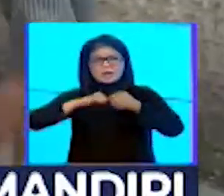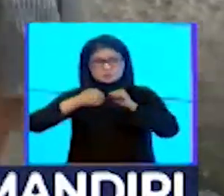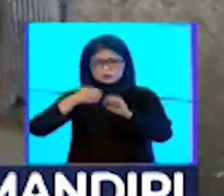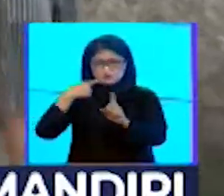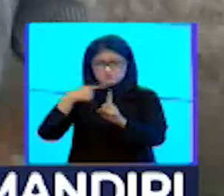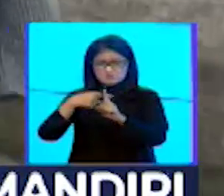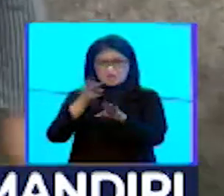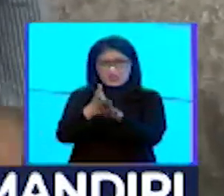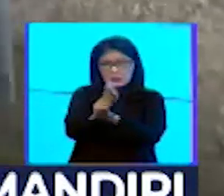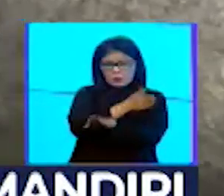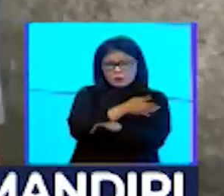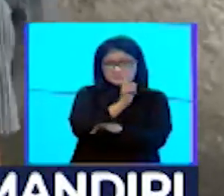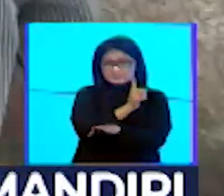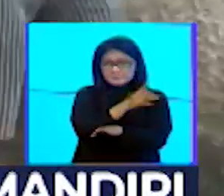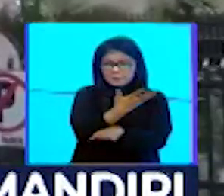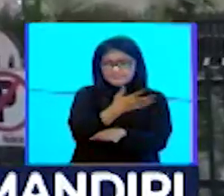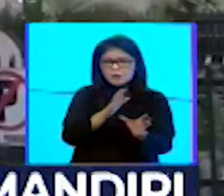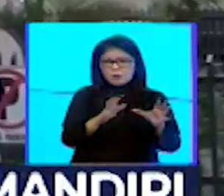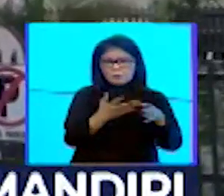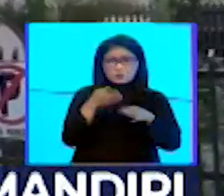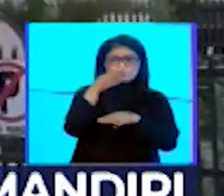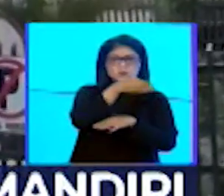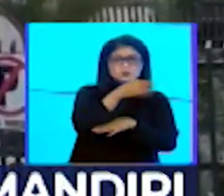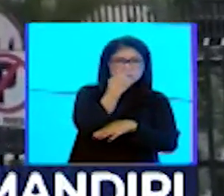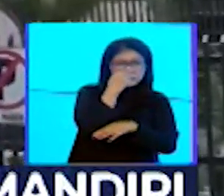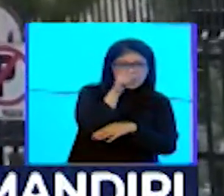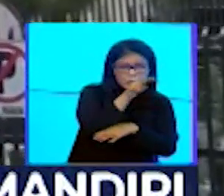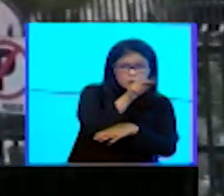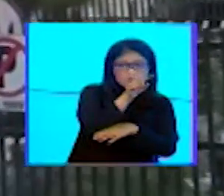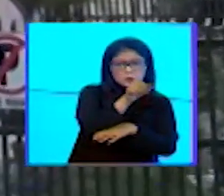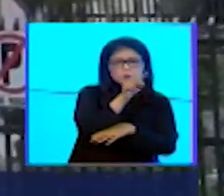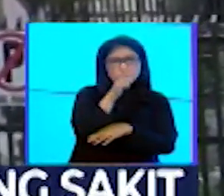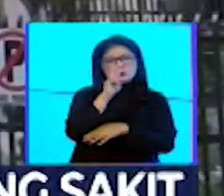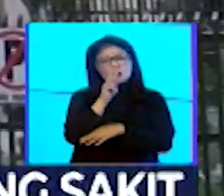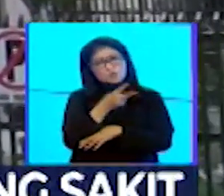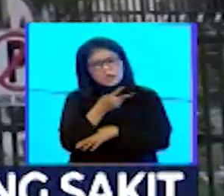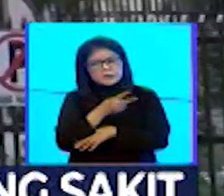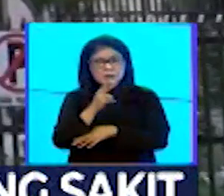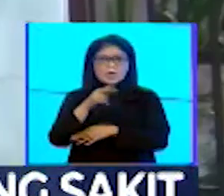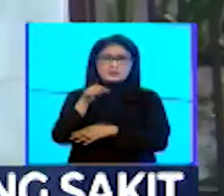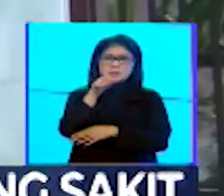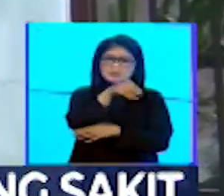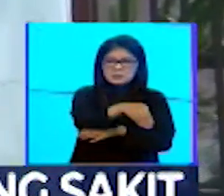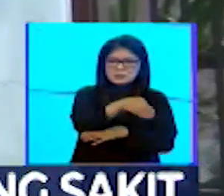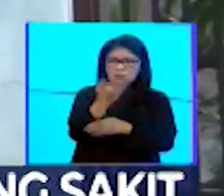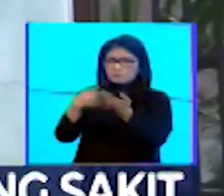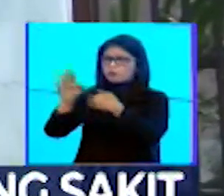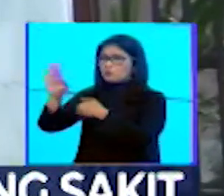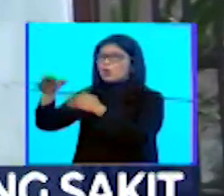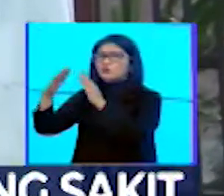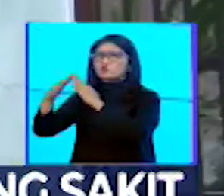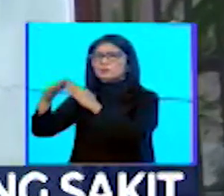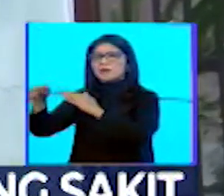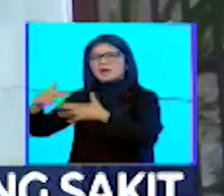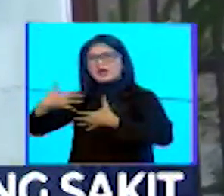satu warga yang menjenguk saudaranya yang sedang sakit. Usai menjenguk orang sakit, warga tersebut mengalami gejala COVID-19 lalu menjalani